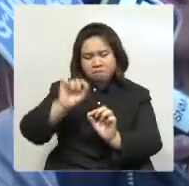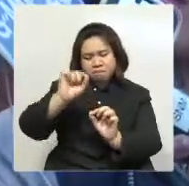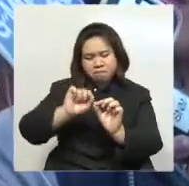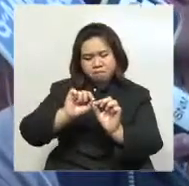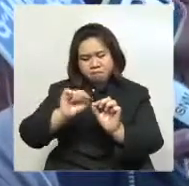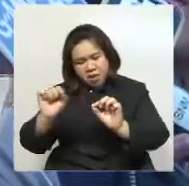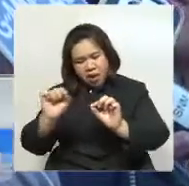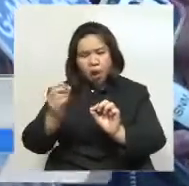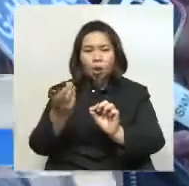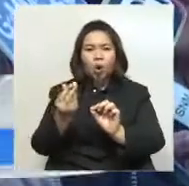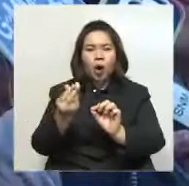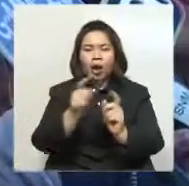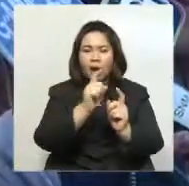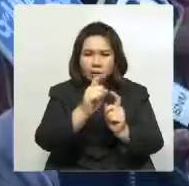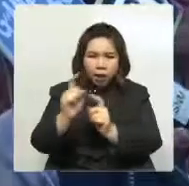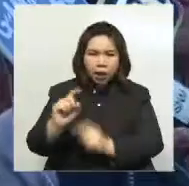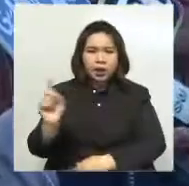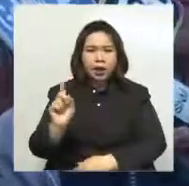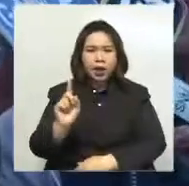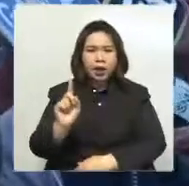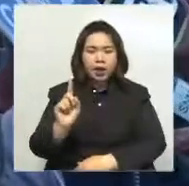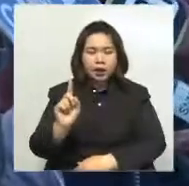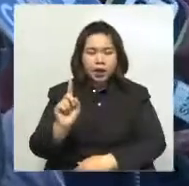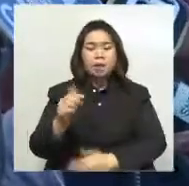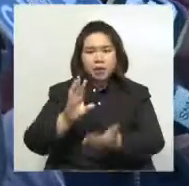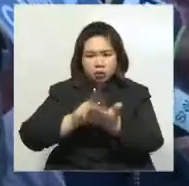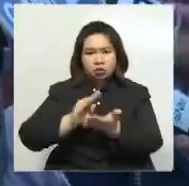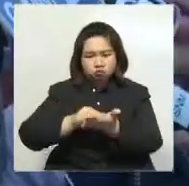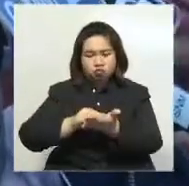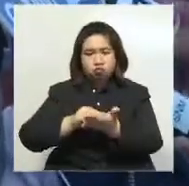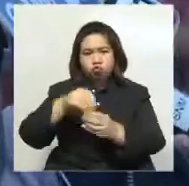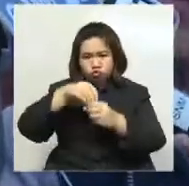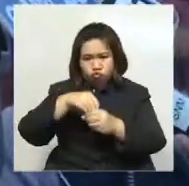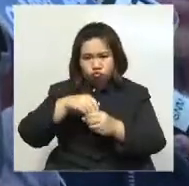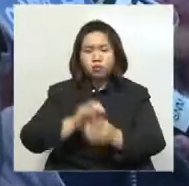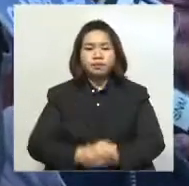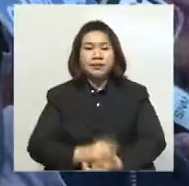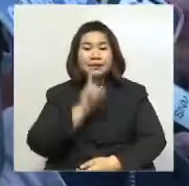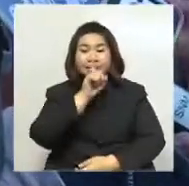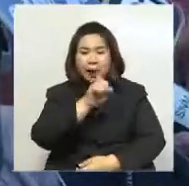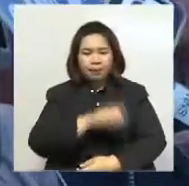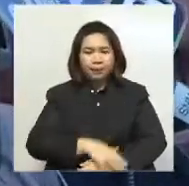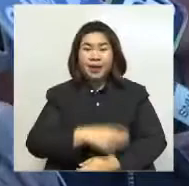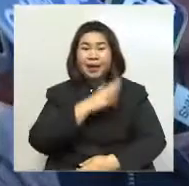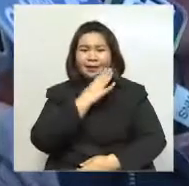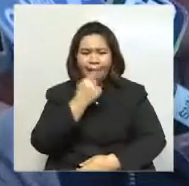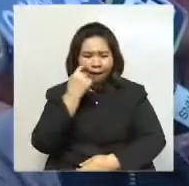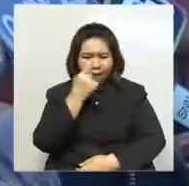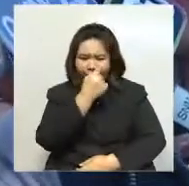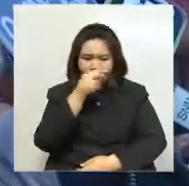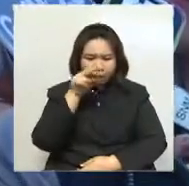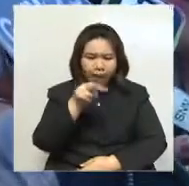มีความเสี่ยงด้านไหนบ้างอะไรนะครับในข้อมูลที่เรามีอยู่ จากที่ประเมินด้วยสายตานี่มีความเสี่ยงมากไหมคะต